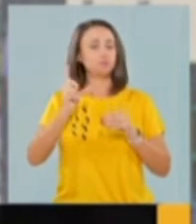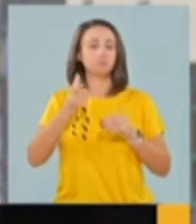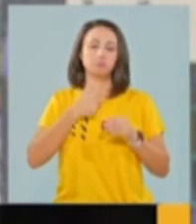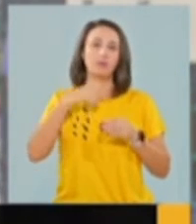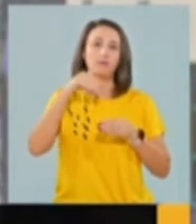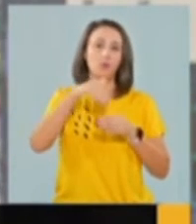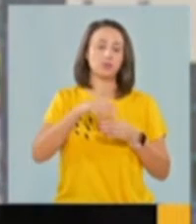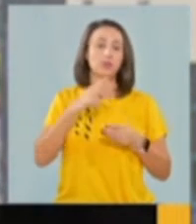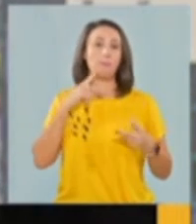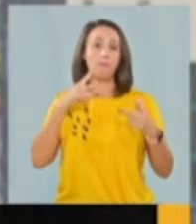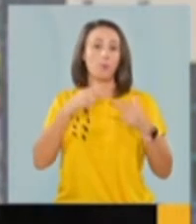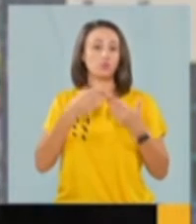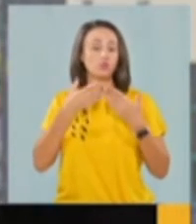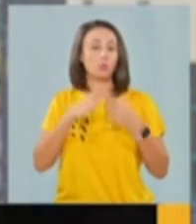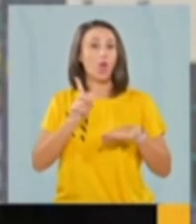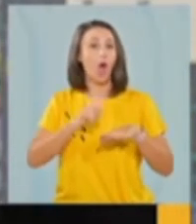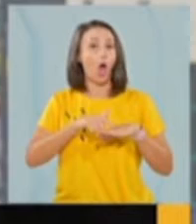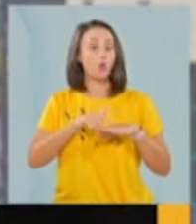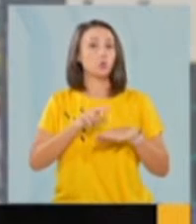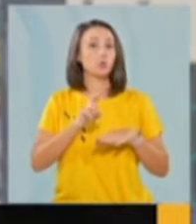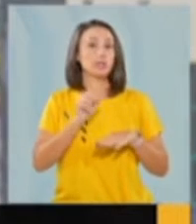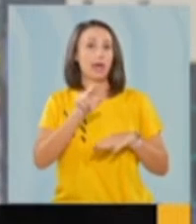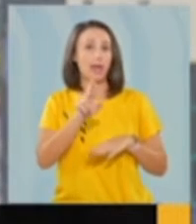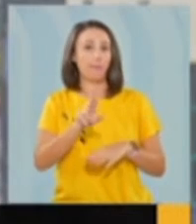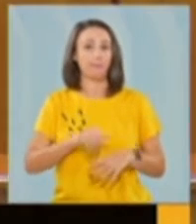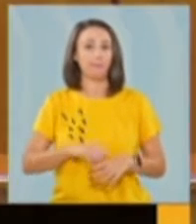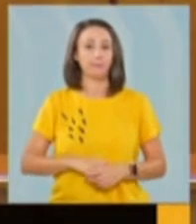voteze moțiunea inițiată de AUR și USR.